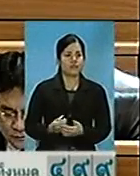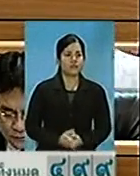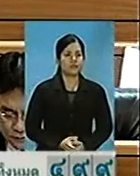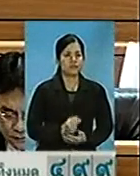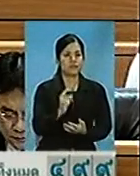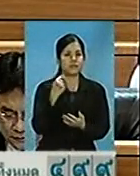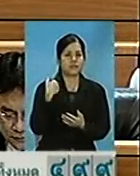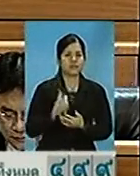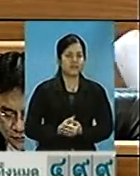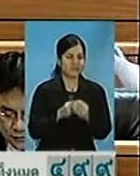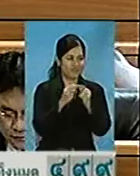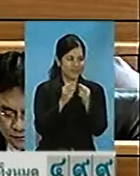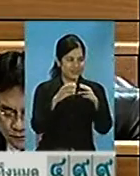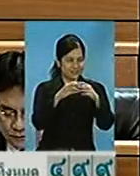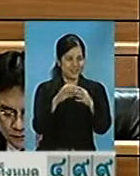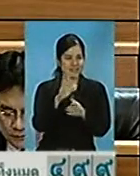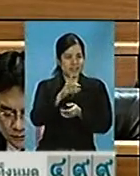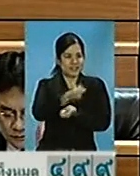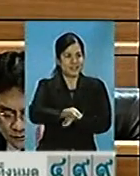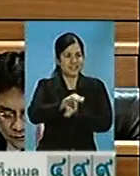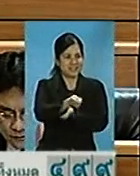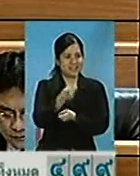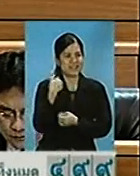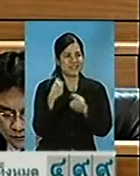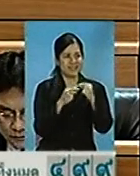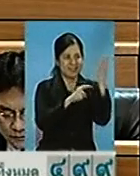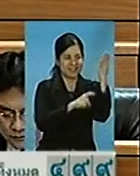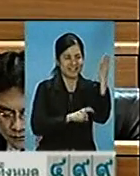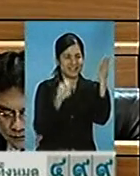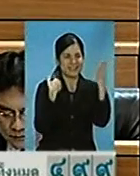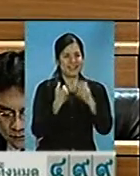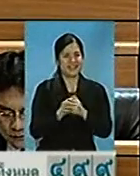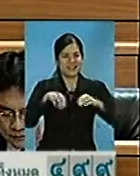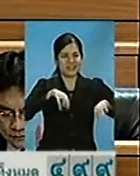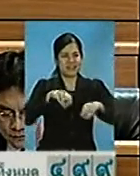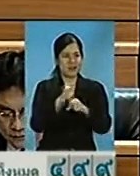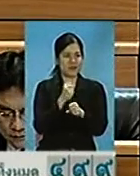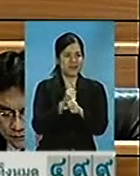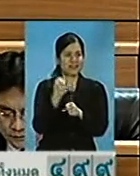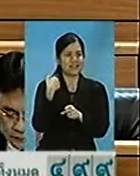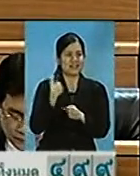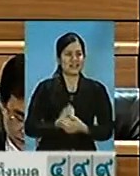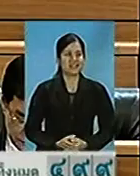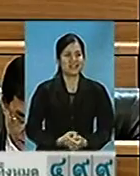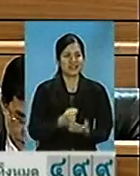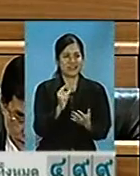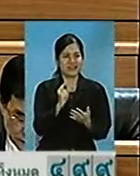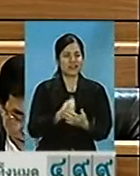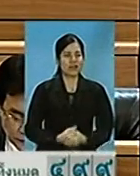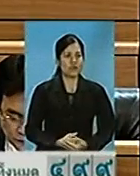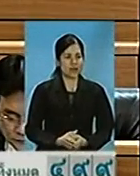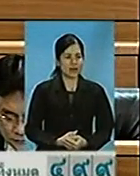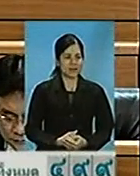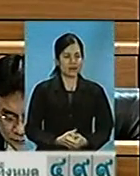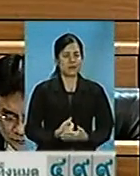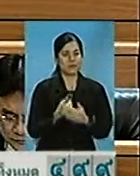เกษตรกรชาวสวนยางและผู้ประกอบกิจการยางครับทีนี้ไปดูมาตรา